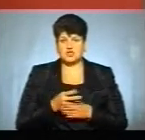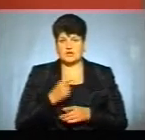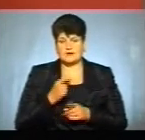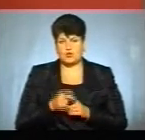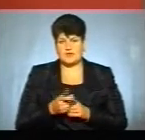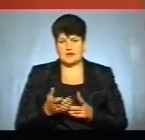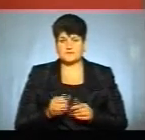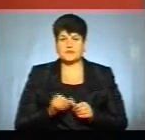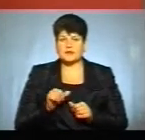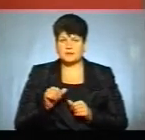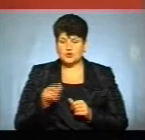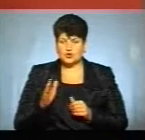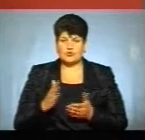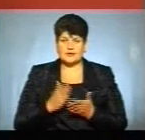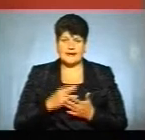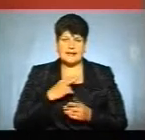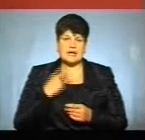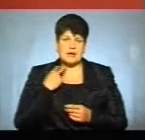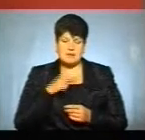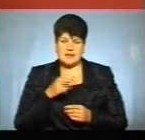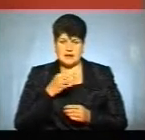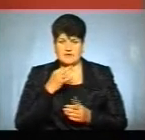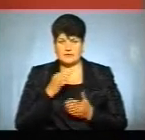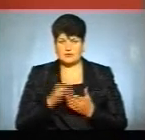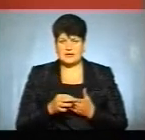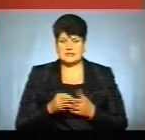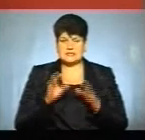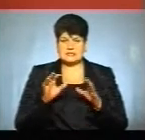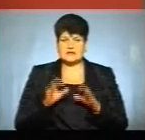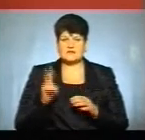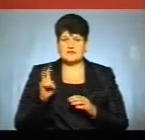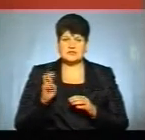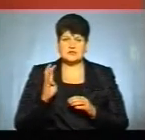Окрім того, ще є і кримінальна відповідальність за статтями